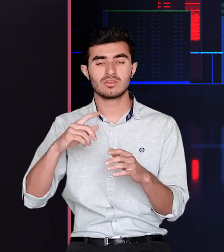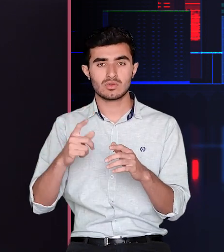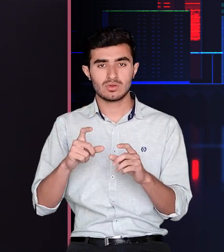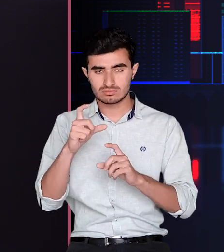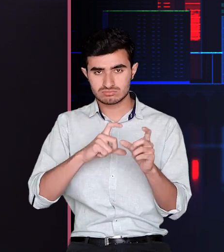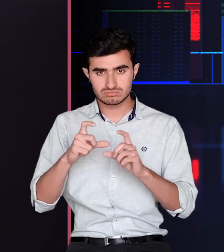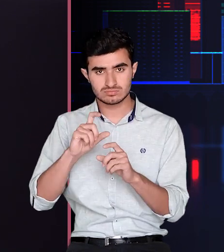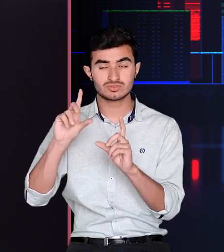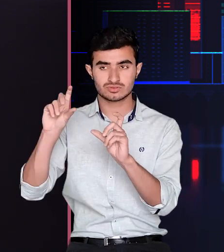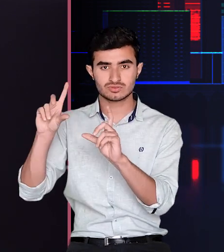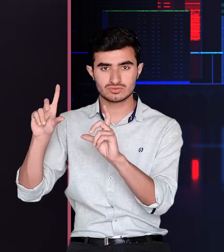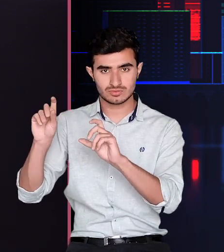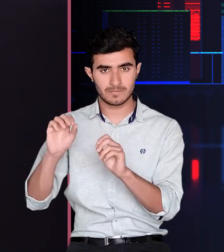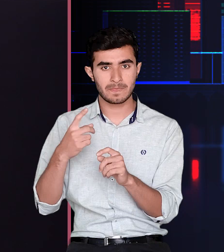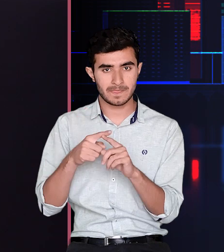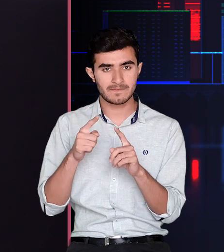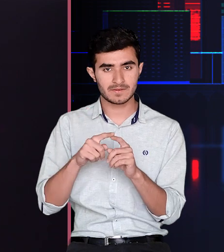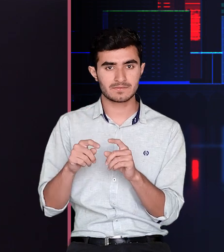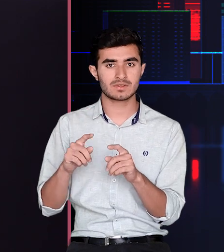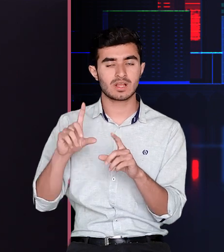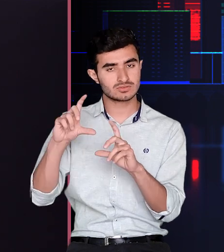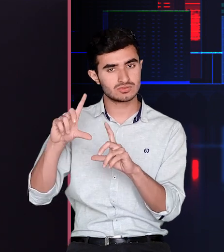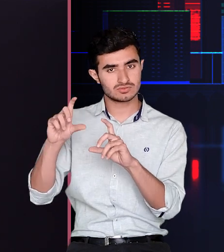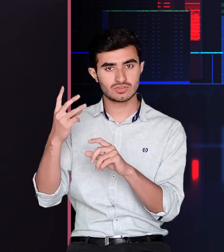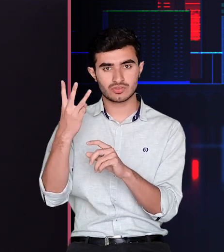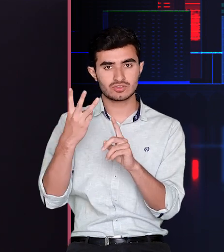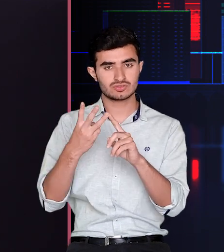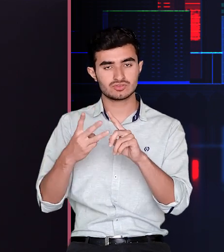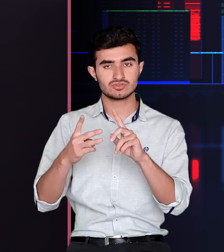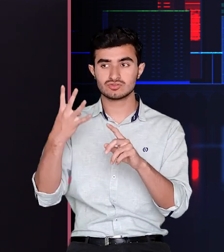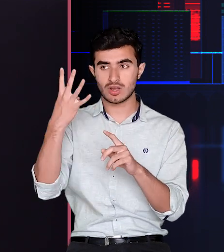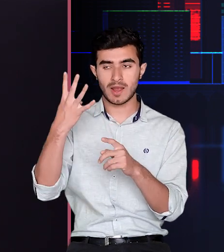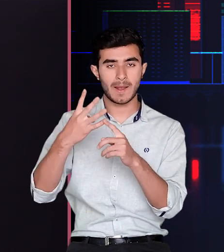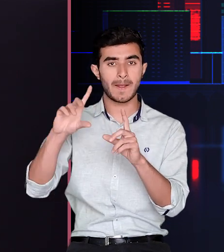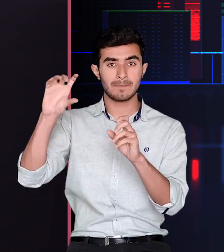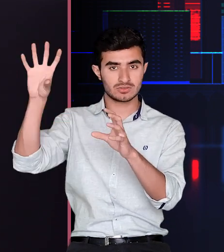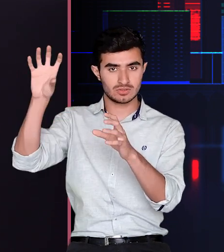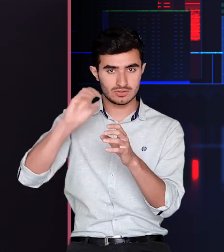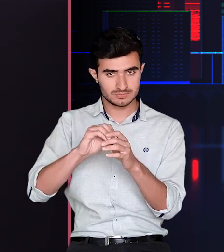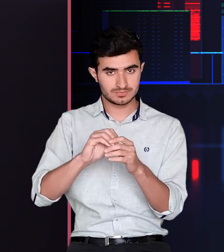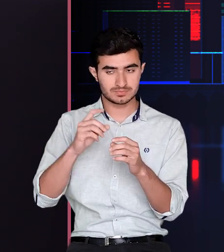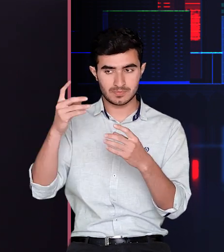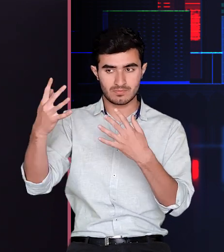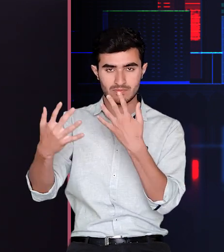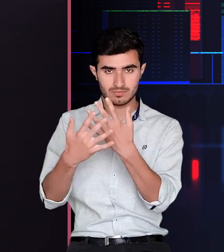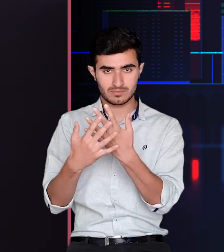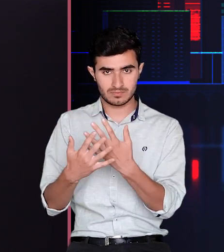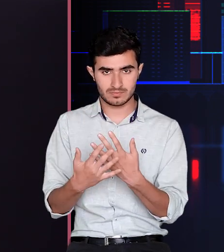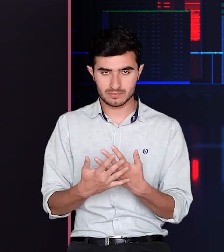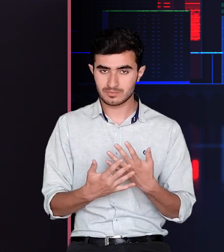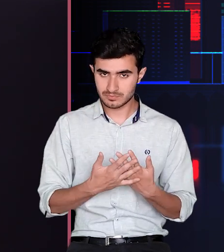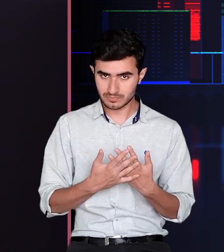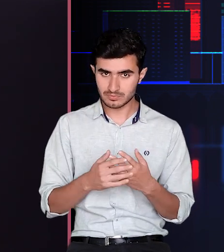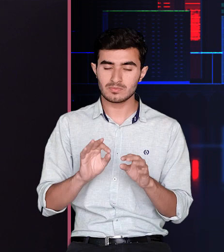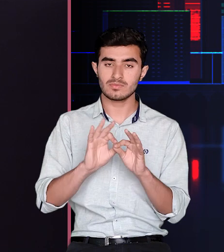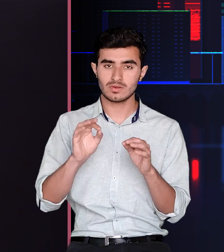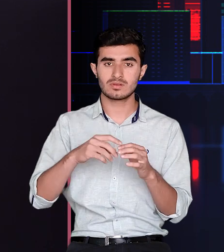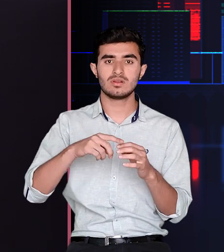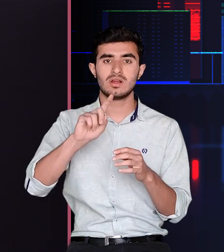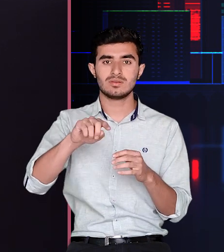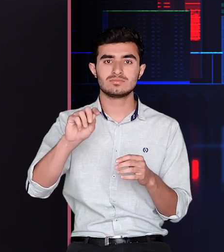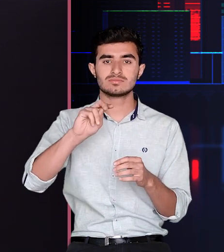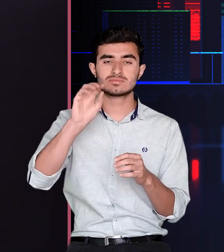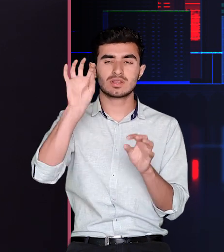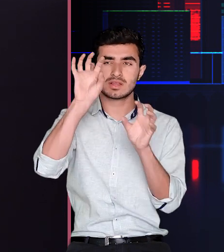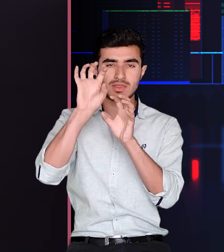होते हैं, विनियटिंग रिडक्शन के लिए होते हैं, और डस्ट स्पॉट्स अगर आपके कैमरा लेंस पे हो तो उससे अगर